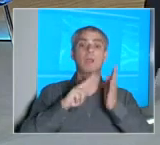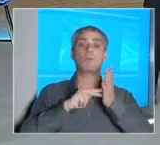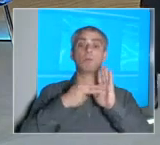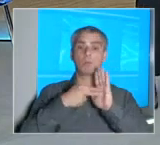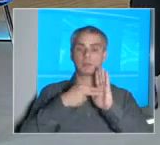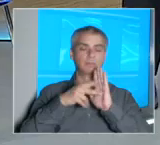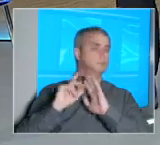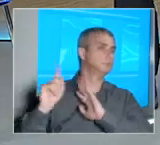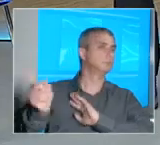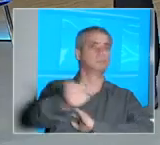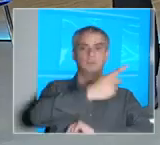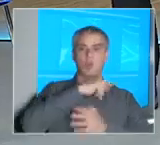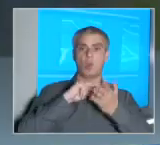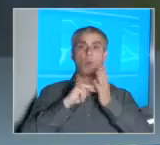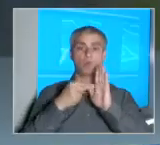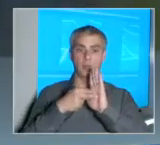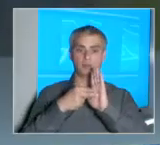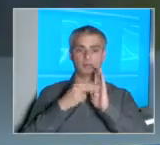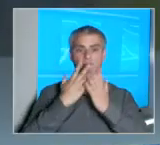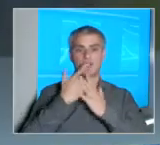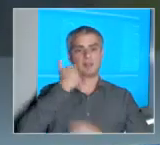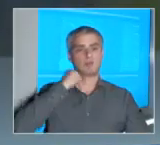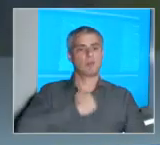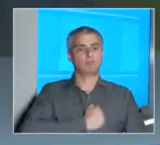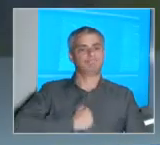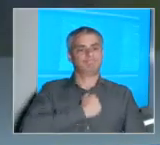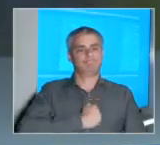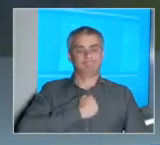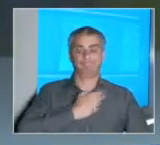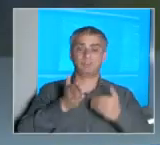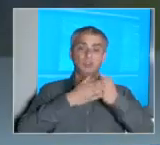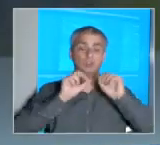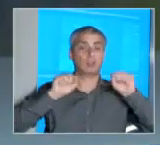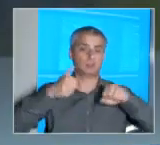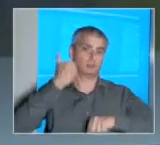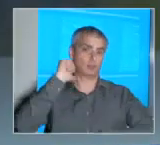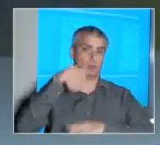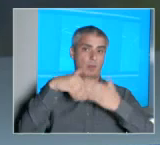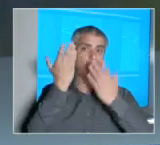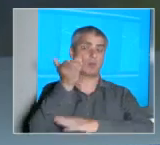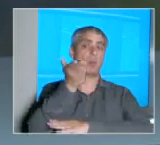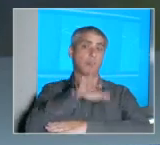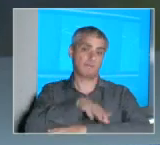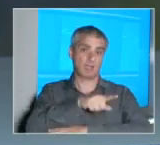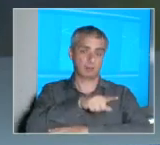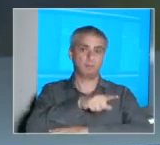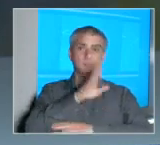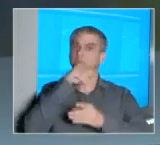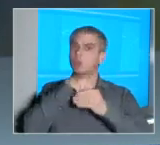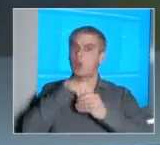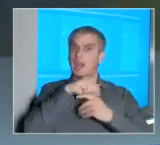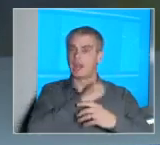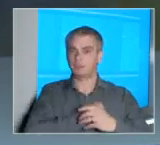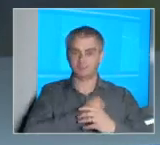פוליטיקאים מכל קצוות הקשת הפוליטית, ספדו אתמול לרעיית הנשיא נחמה ריבלין שהלכה אתמול בבוקר לעולמה. בין